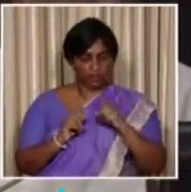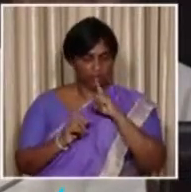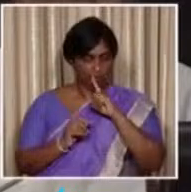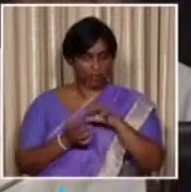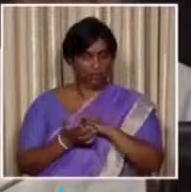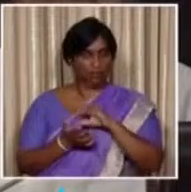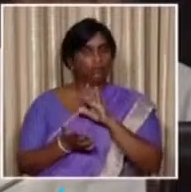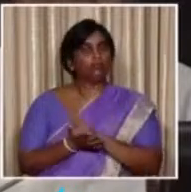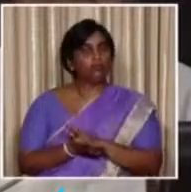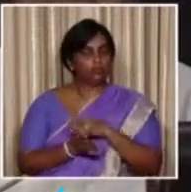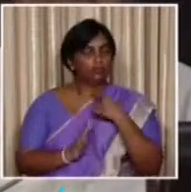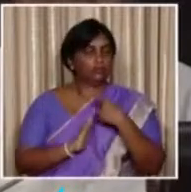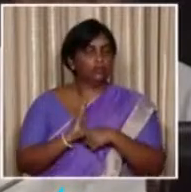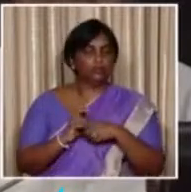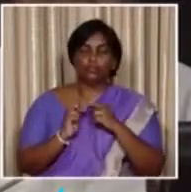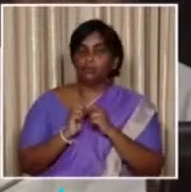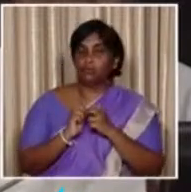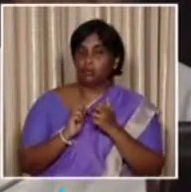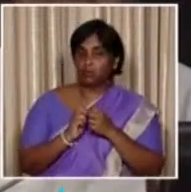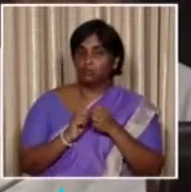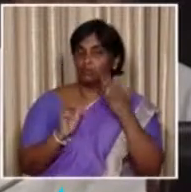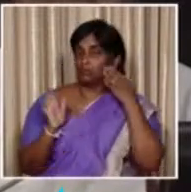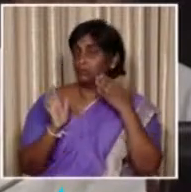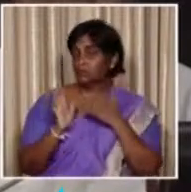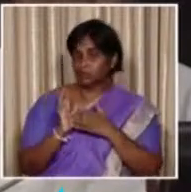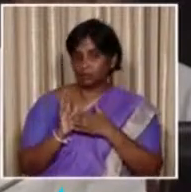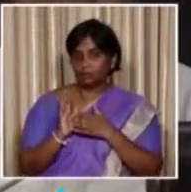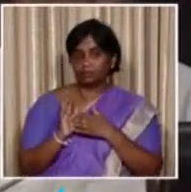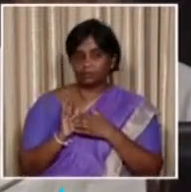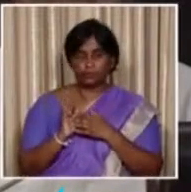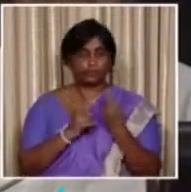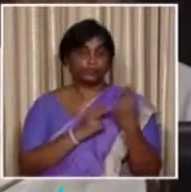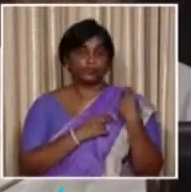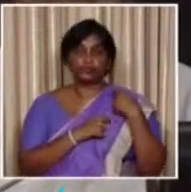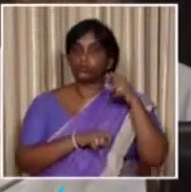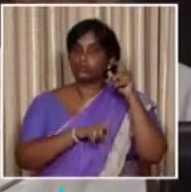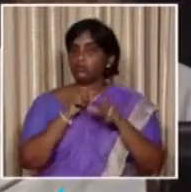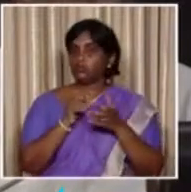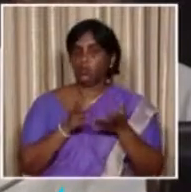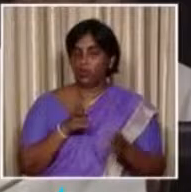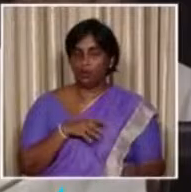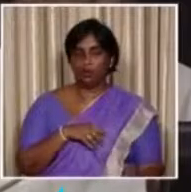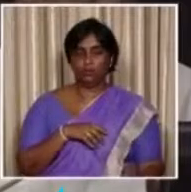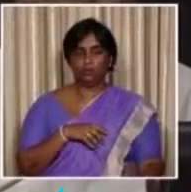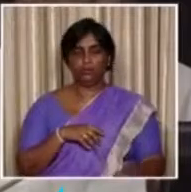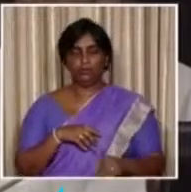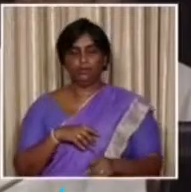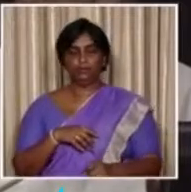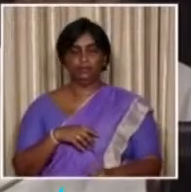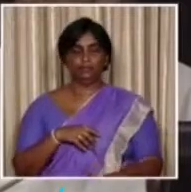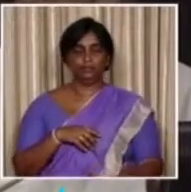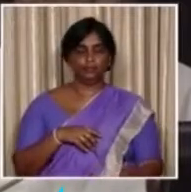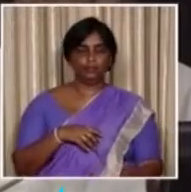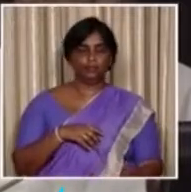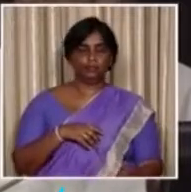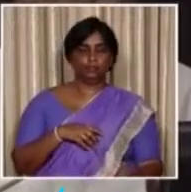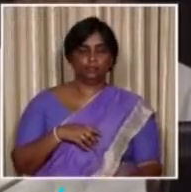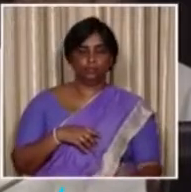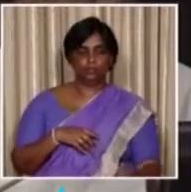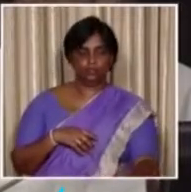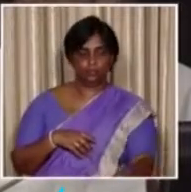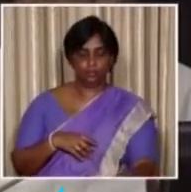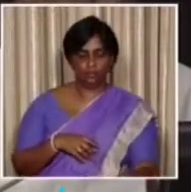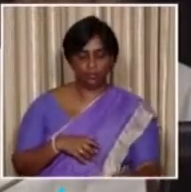තීන්දුවක් දීලා තියෙනවා මේ ආර්ථික අර්බුදේ මේ ඛේද වාචකයේ වග උත්තරකරුවන් කවුද කියලා. විත්තිකරුවන් කවුද කියලා. එතකොට